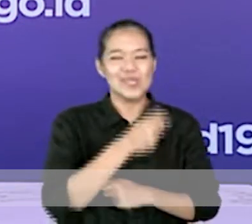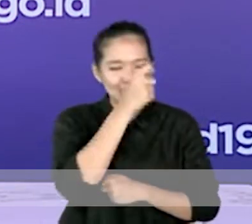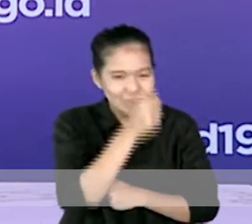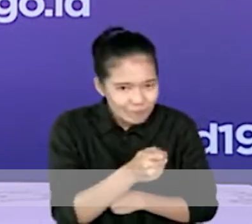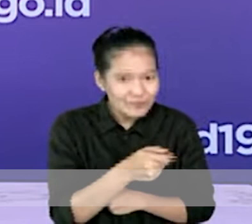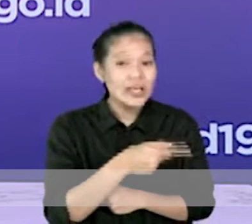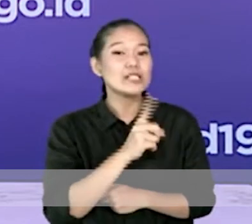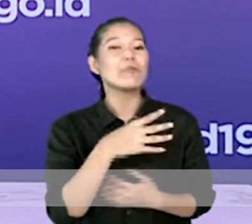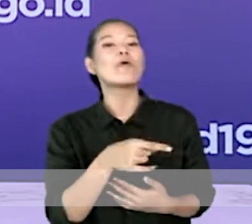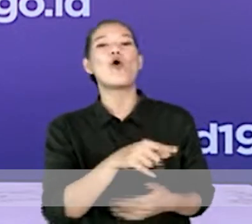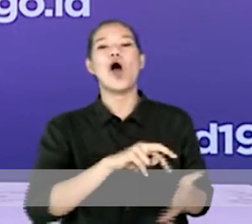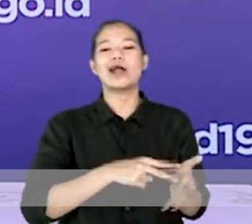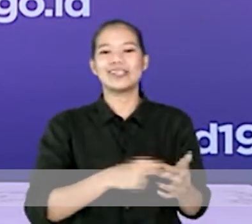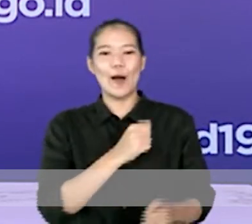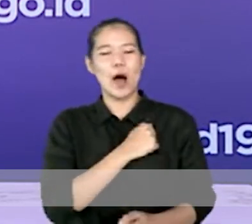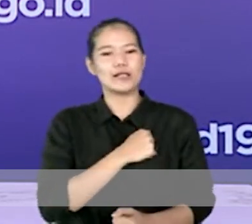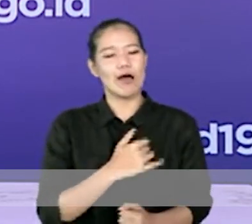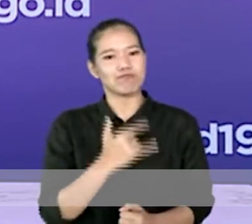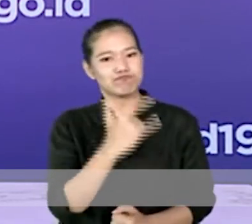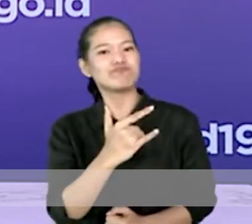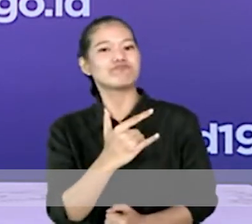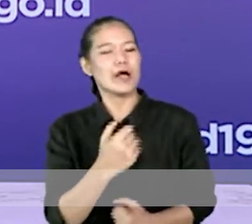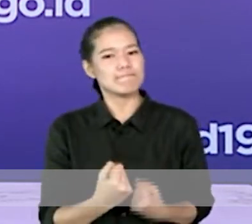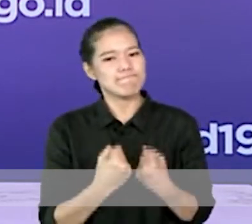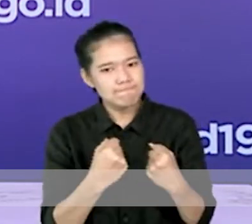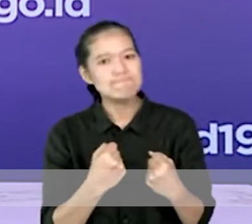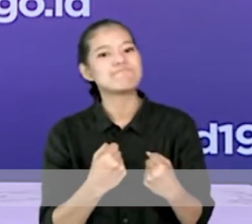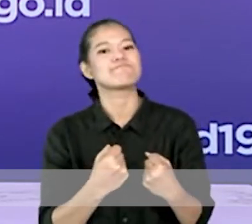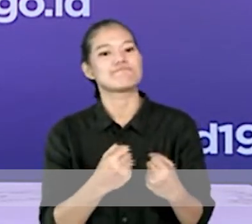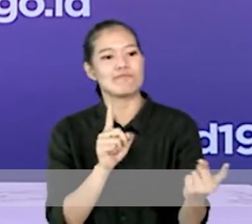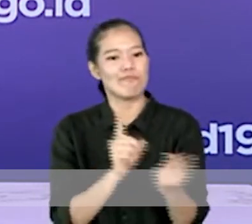karena menunjukkan ketahanan bangsa kita dalam menghadapi pandemi COVID-19.